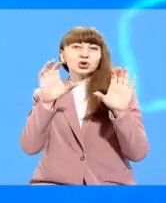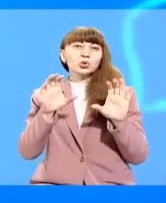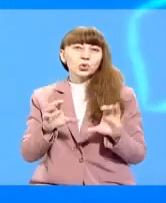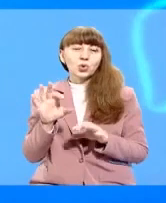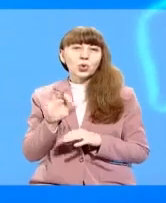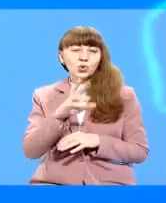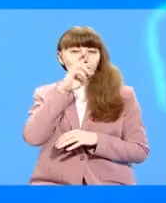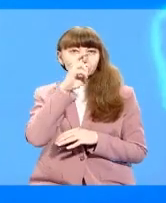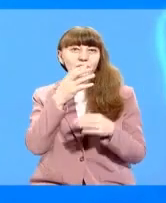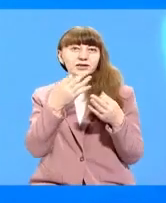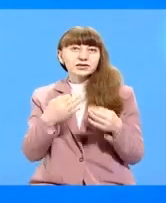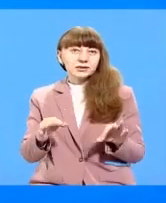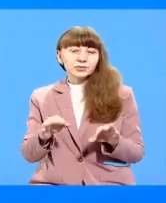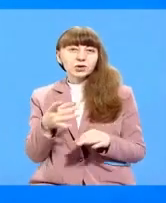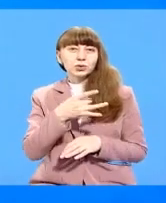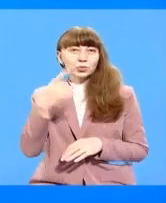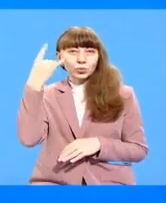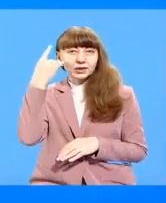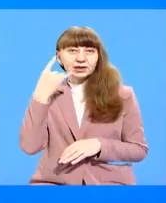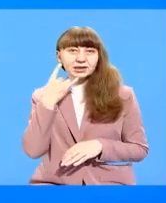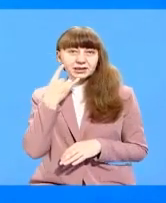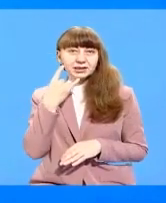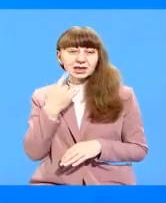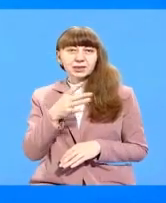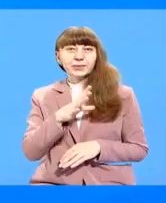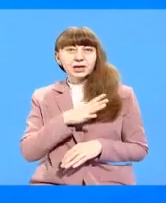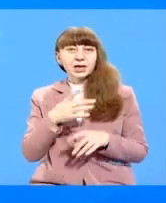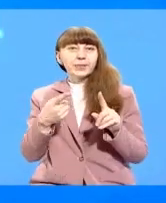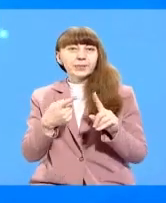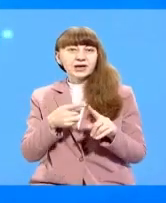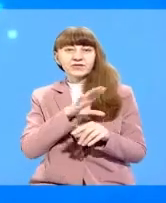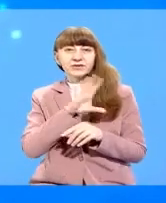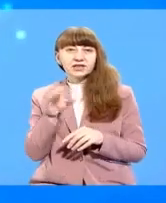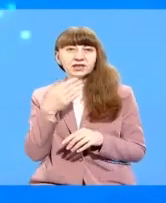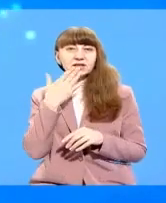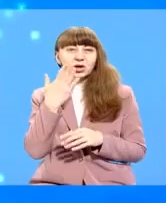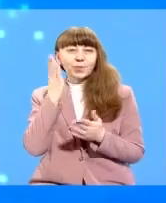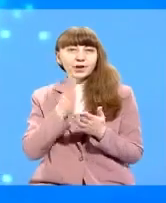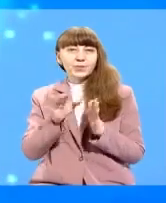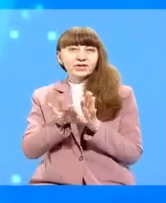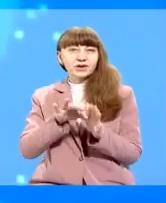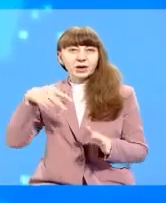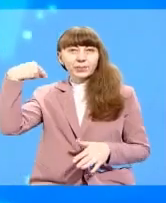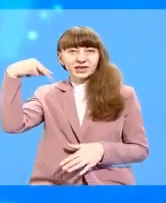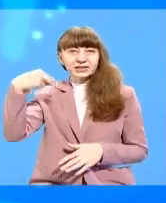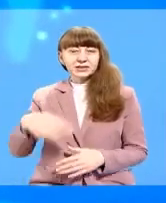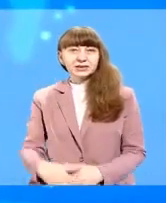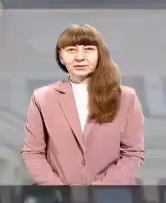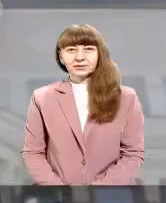закон о государственной независимости Республики Казахстан. Состоялись первые всенародные прямые выборы президента.